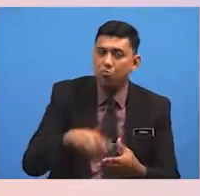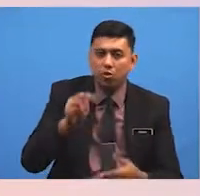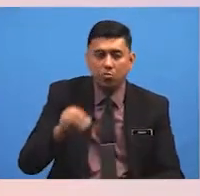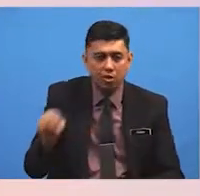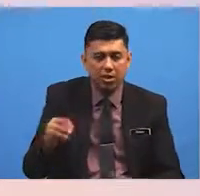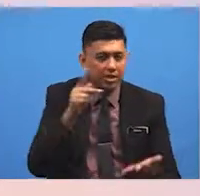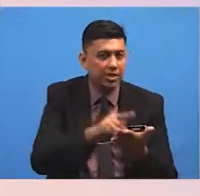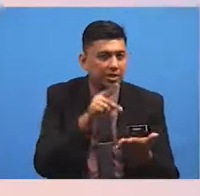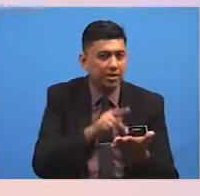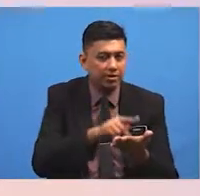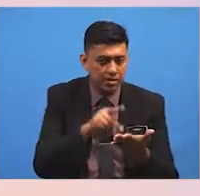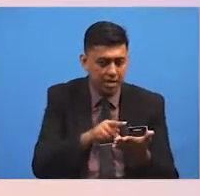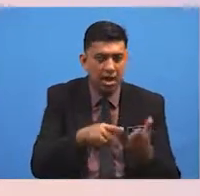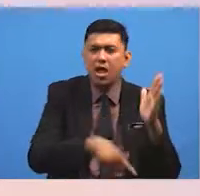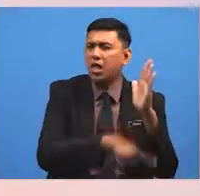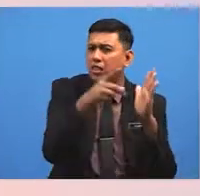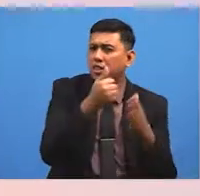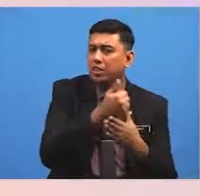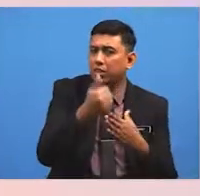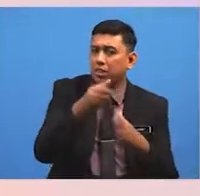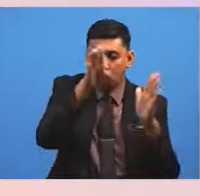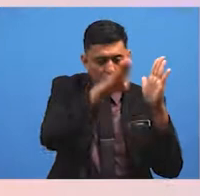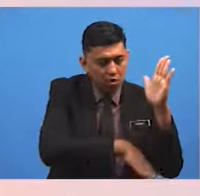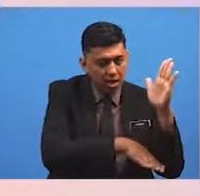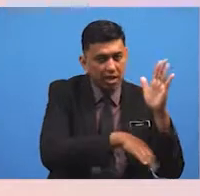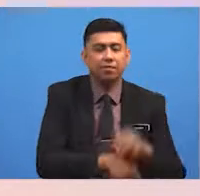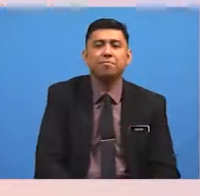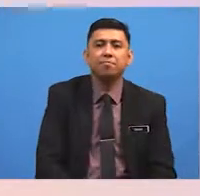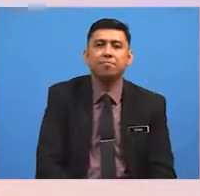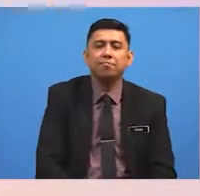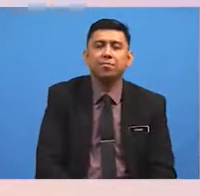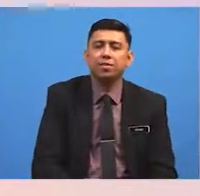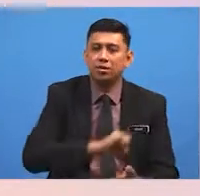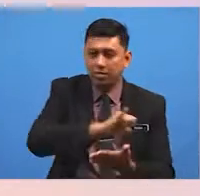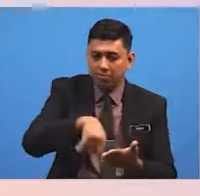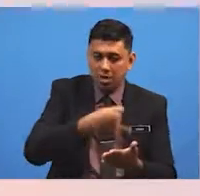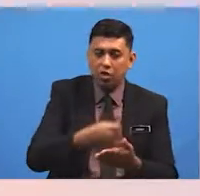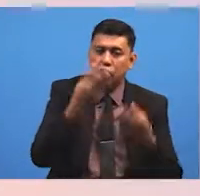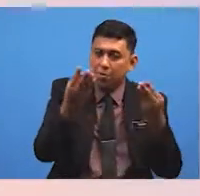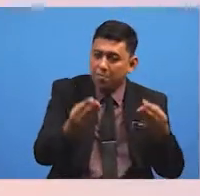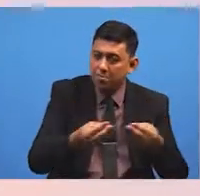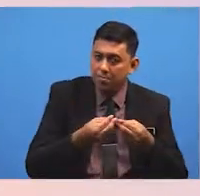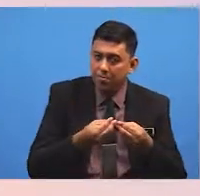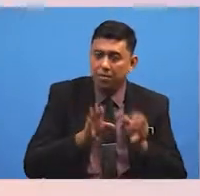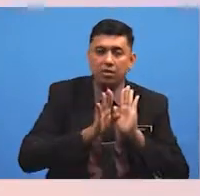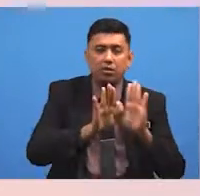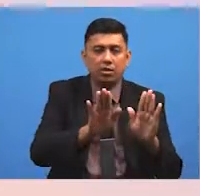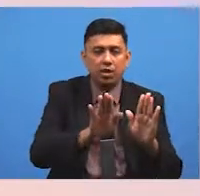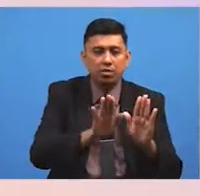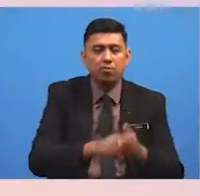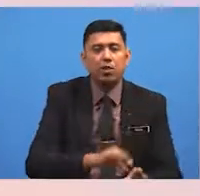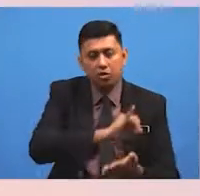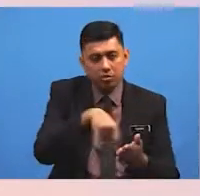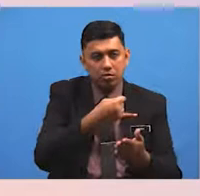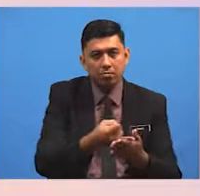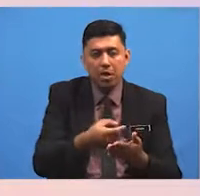Ki dengan lebihan atau kurangnya jumlah penerimaan pola scan dengan